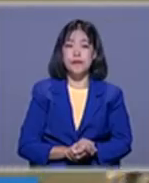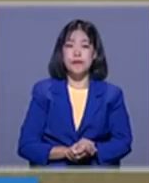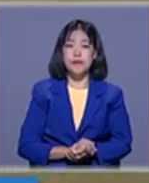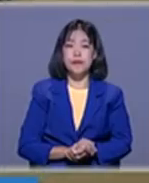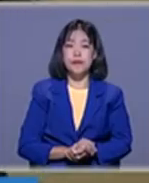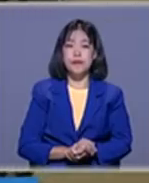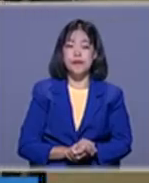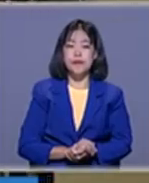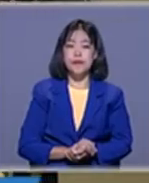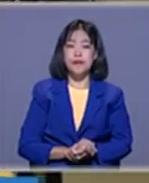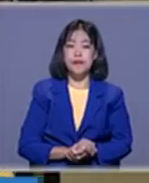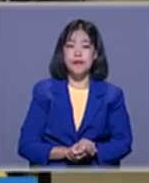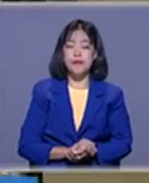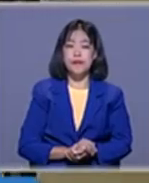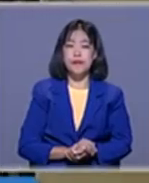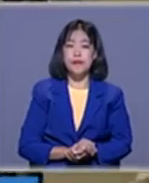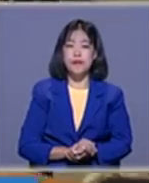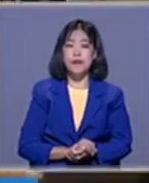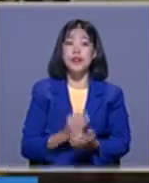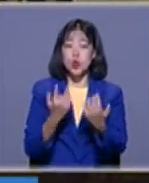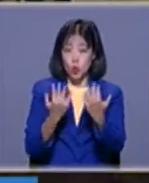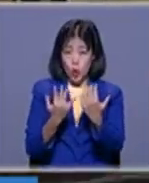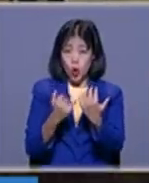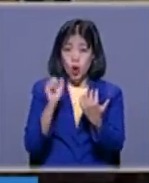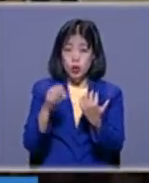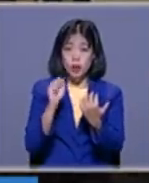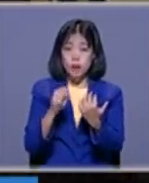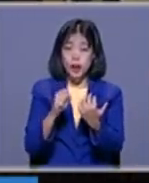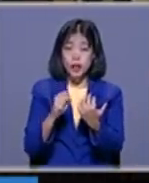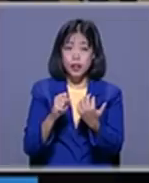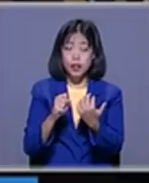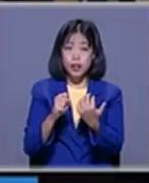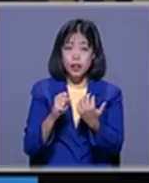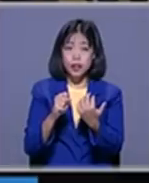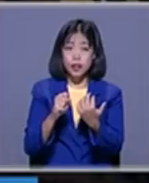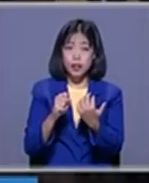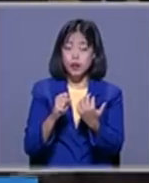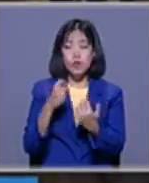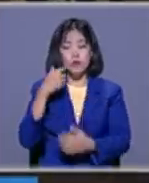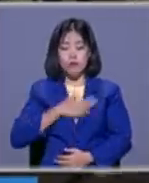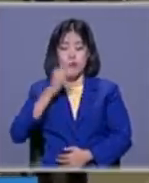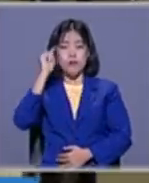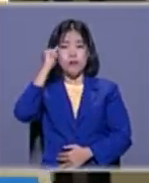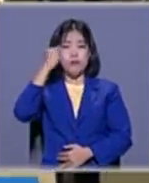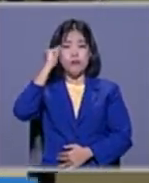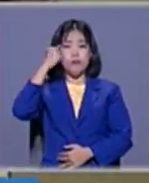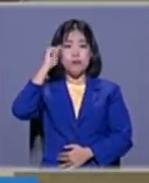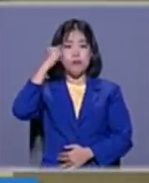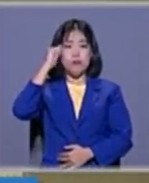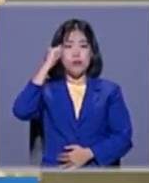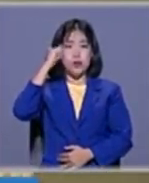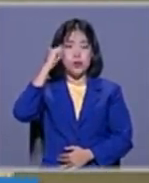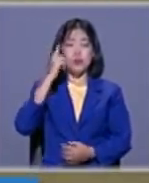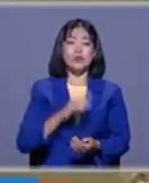ก็คือเรื่องสามเดือนก็ไม่รู้ก็ต้องรอใช่ไหมคะว่ามันจะก ัน ว ัน ที ่ 9ไหมอะไร ก็ไม่รู้เขาก็ไม่รู้ครับ แต่ศาลมีสิทธิ์ที่